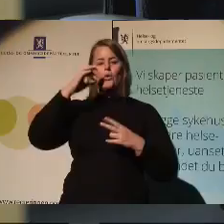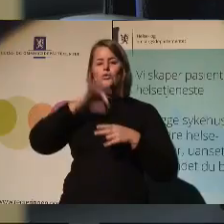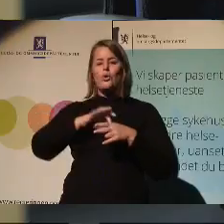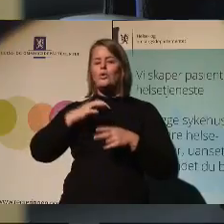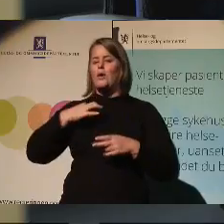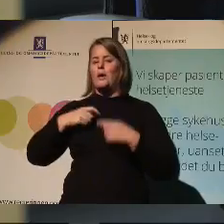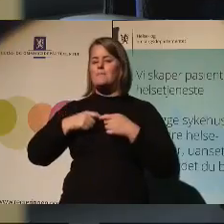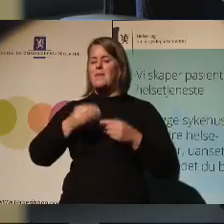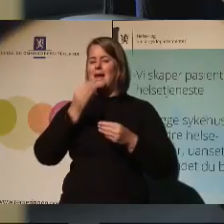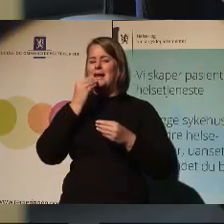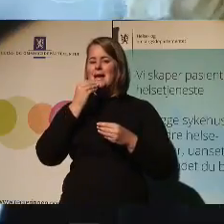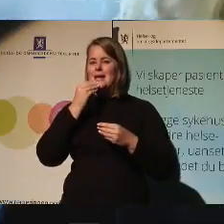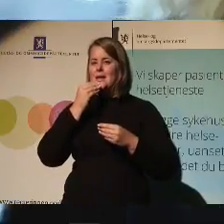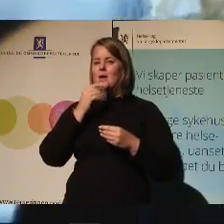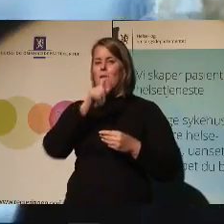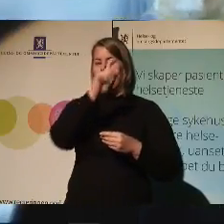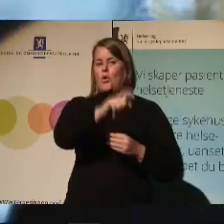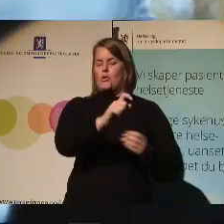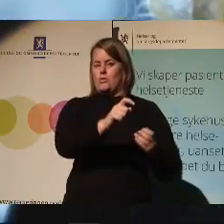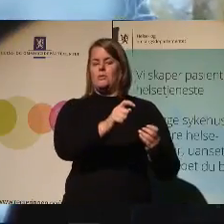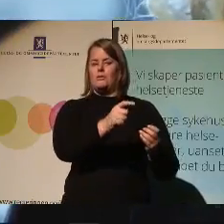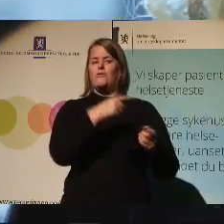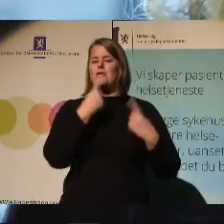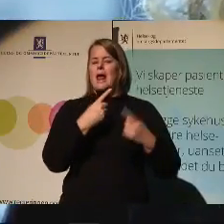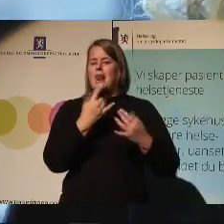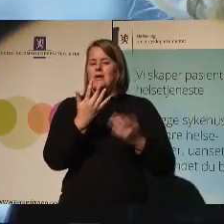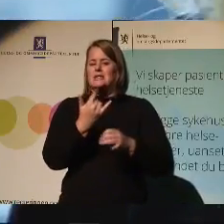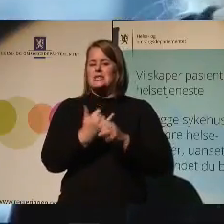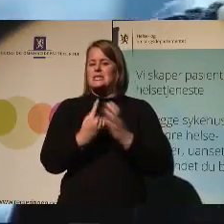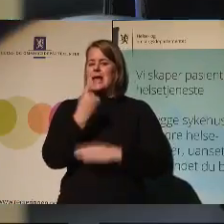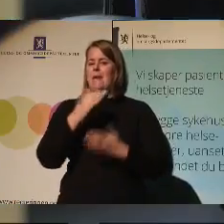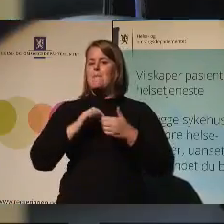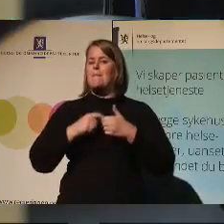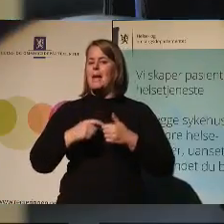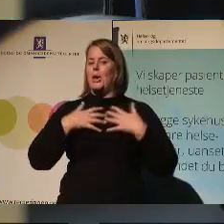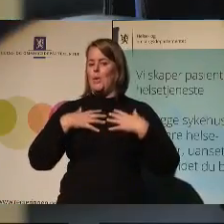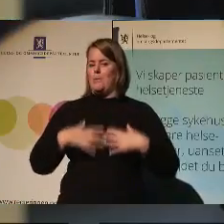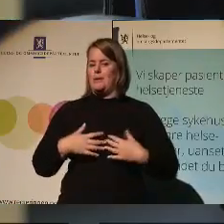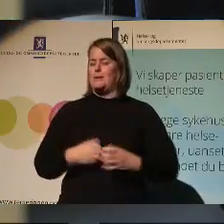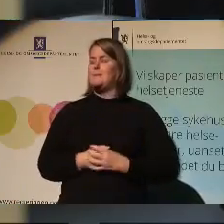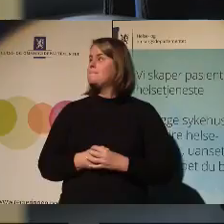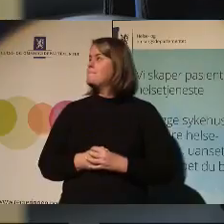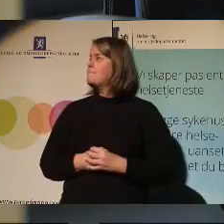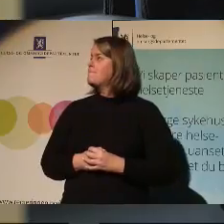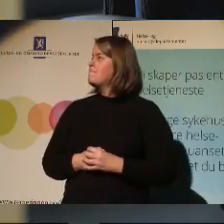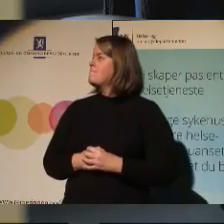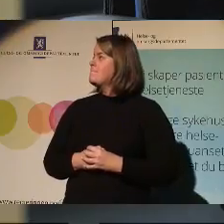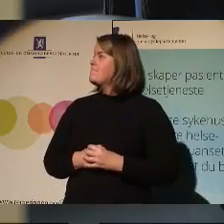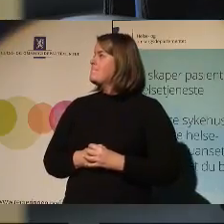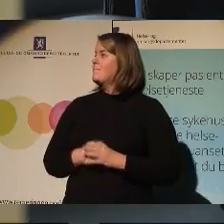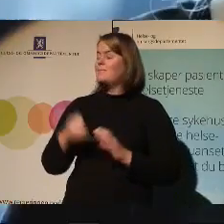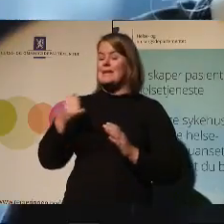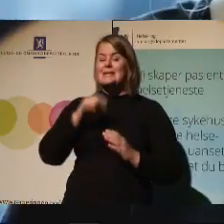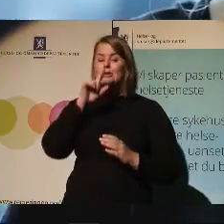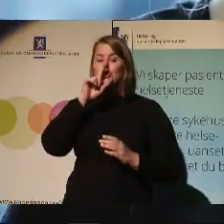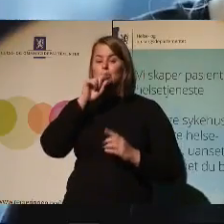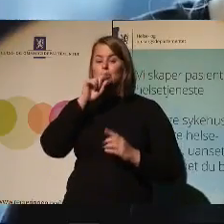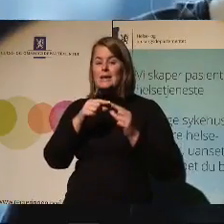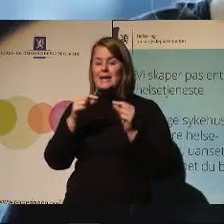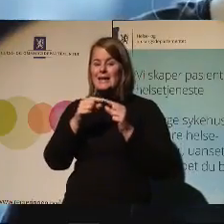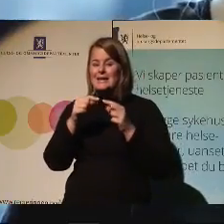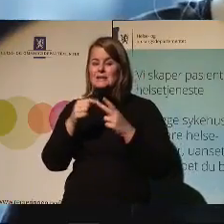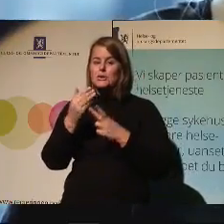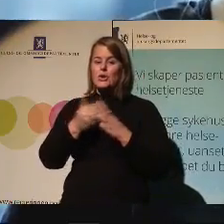fortelle meg hva maten til 10. klassen gjør med kroppen, så er det denne dama. Ok, Lina. Første kosthold det består av kylling og ris, litt